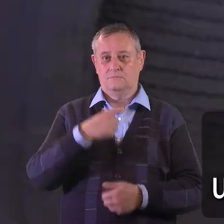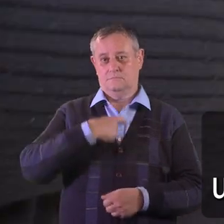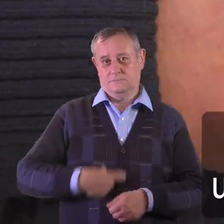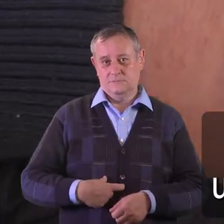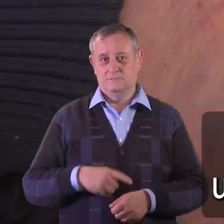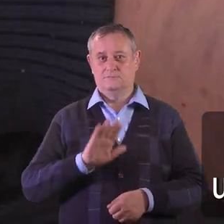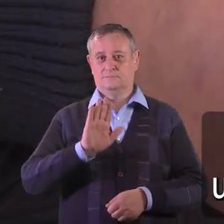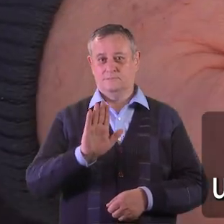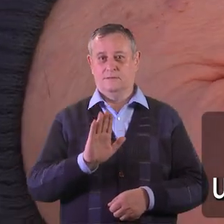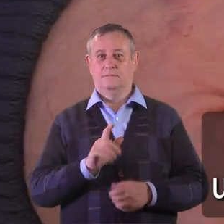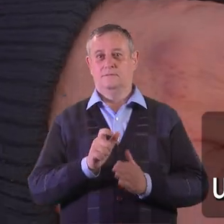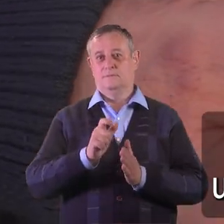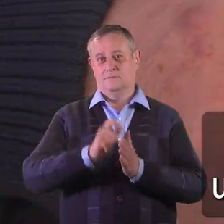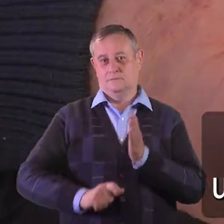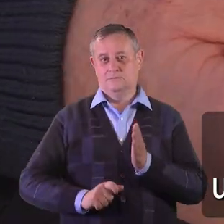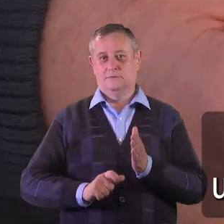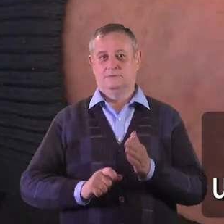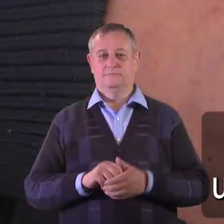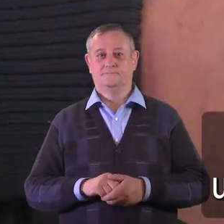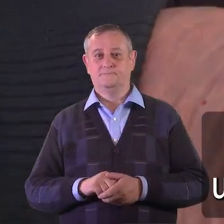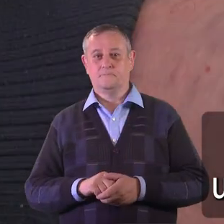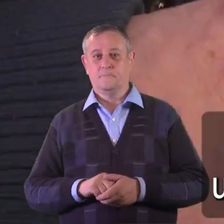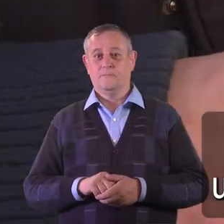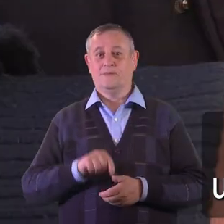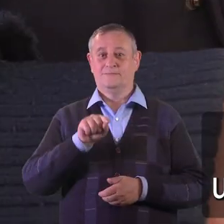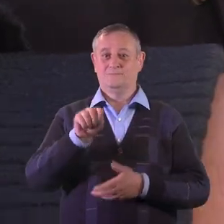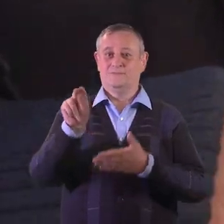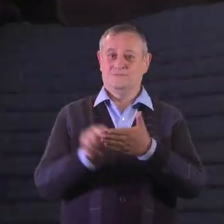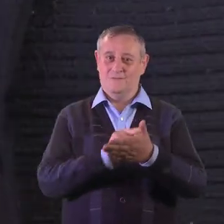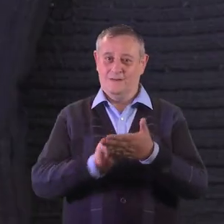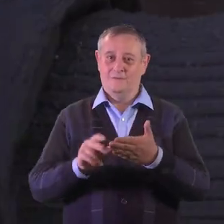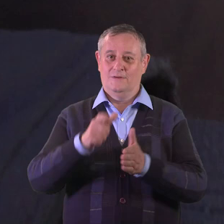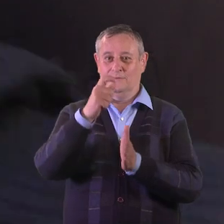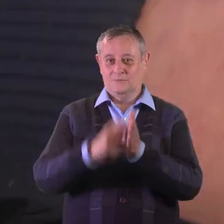seine Identitätskarte und einen gültigen wahlausweis